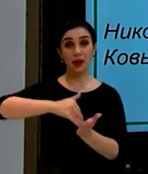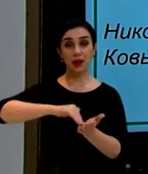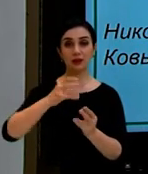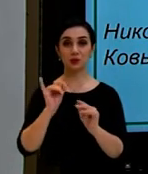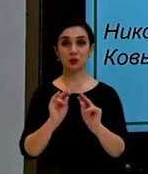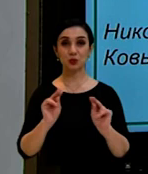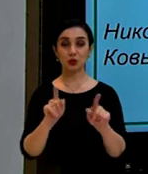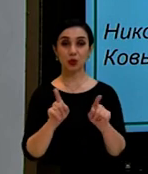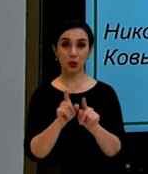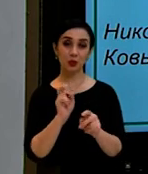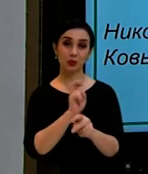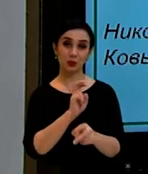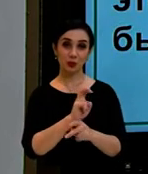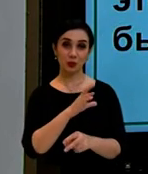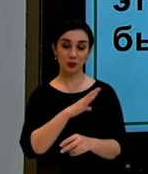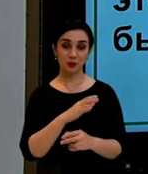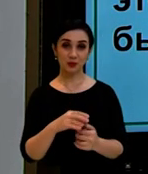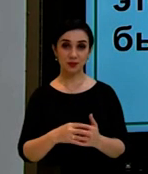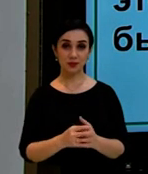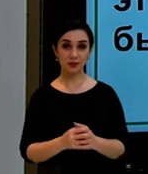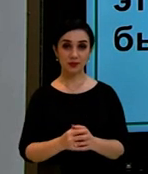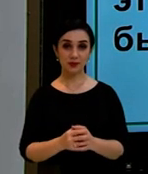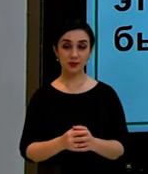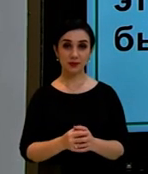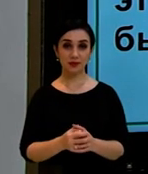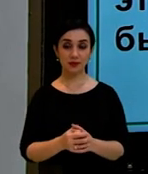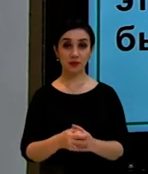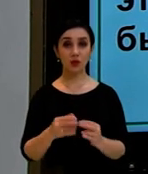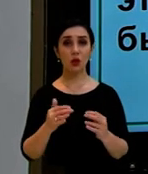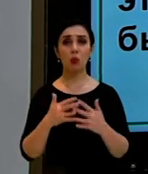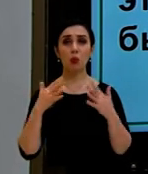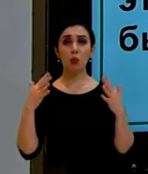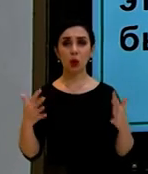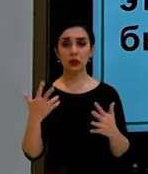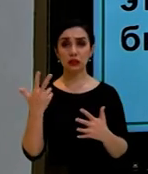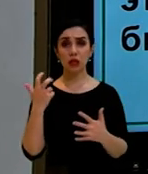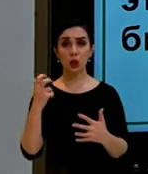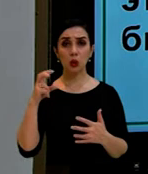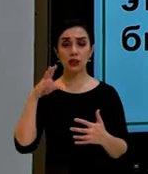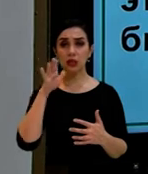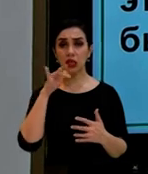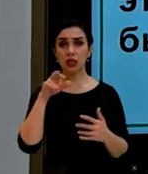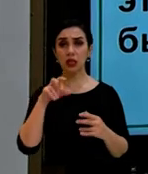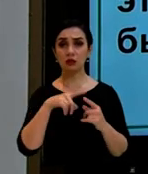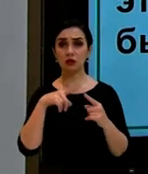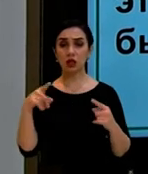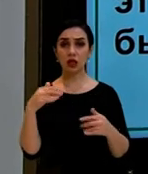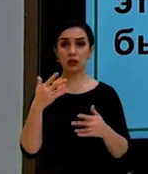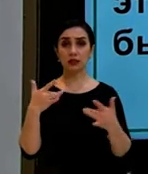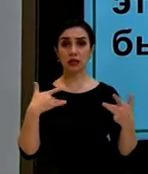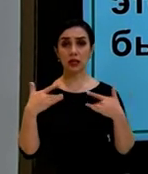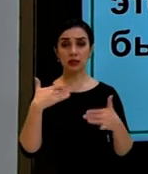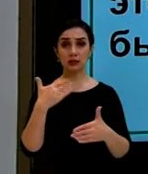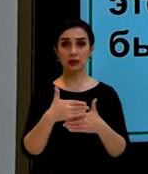с вами с действующими лицами без и более трех столетий не сходит с от